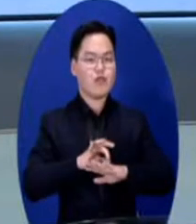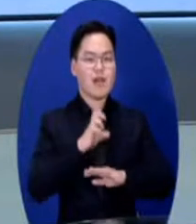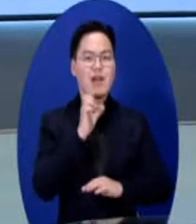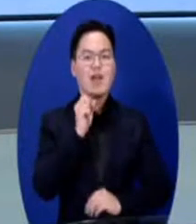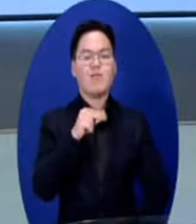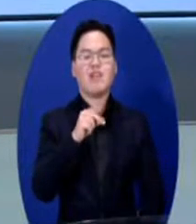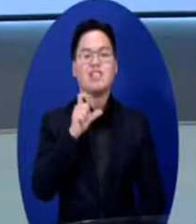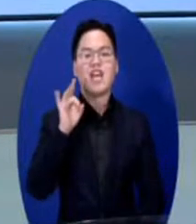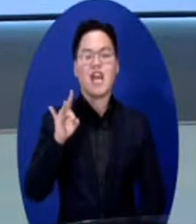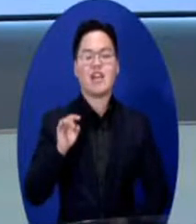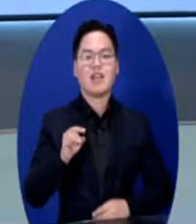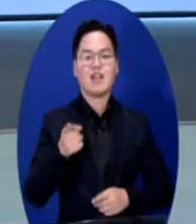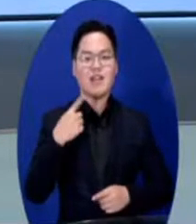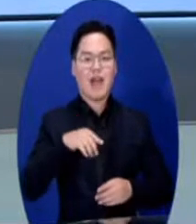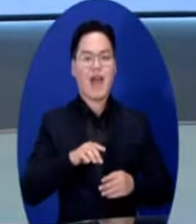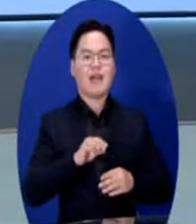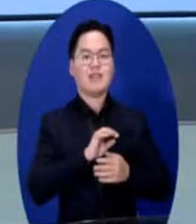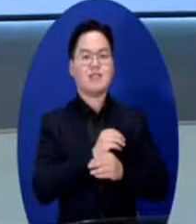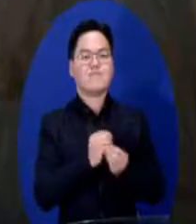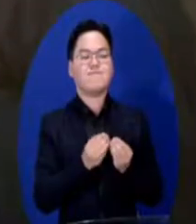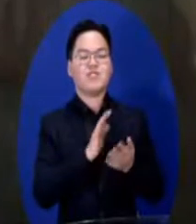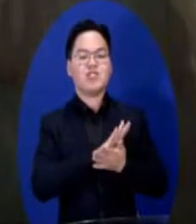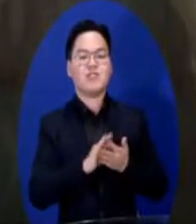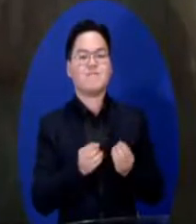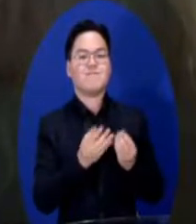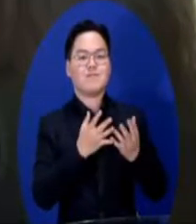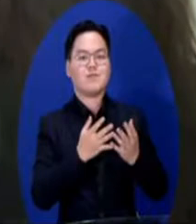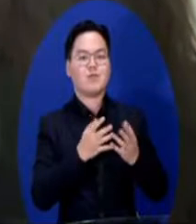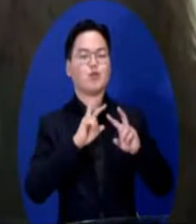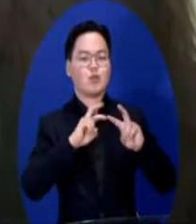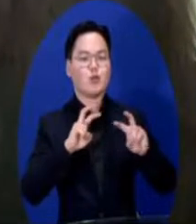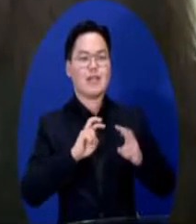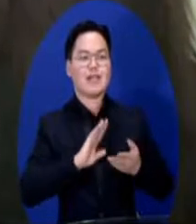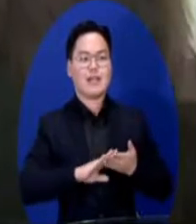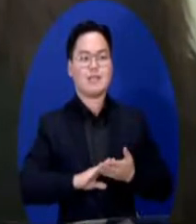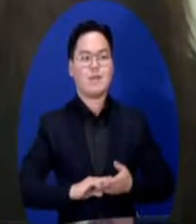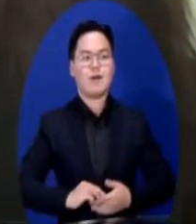байгаа бэлчээрийн нөхөн сэргээлтийн явцыг үзлээ.